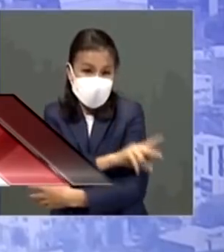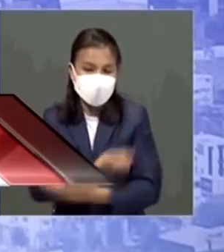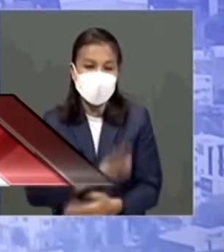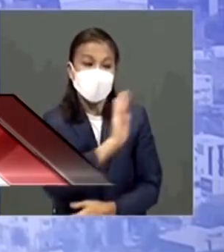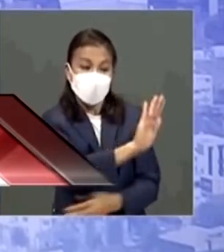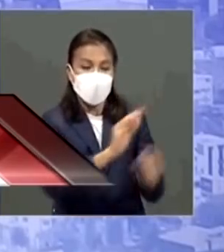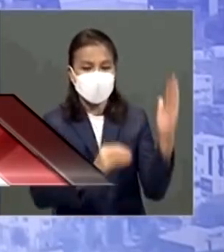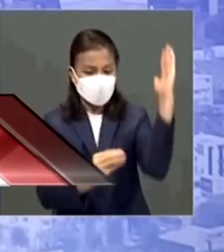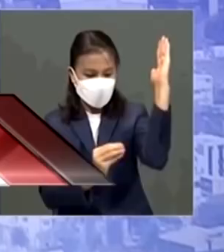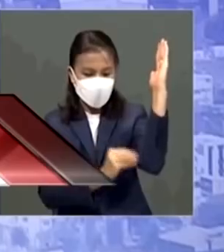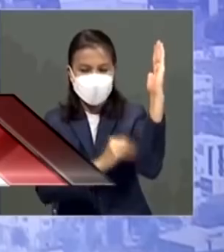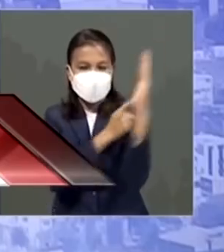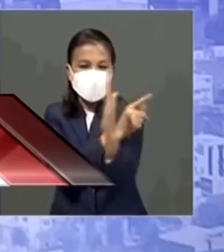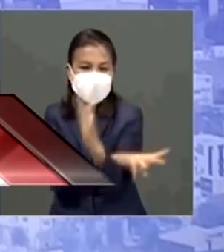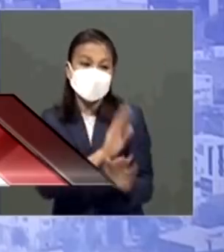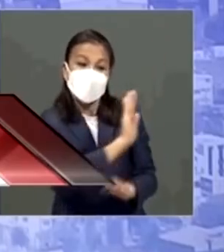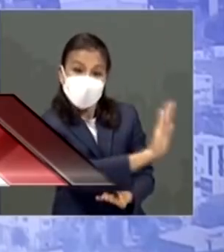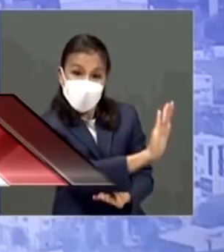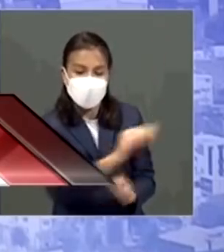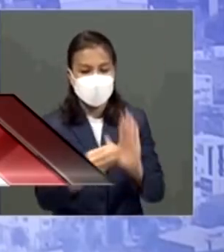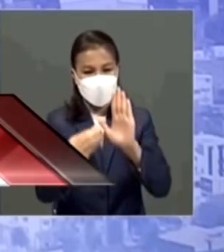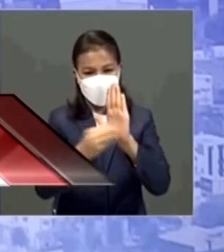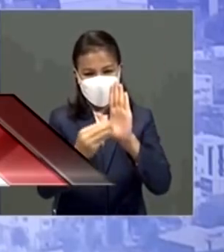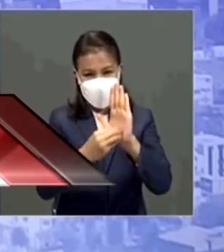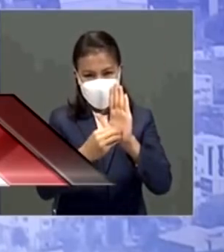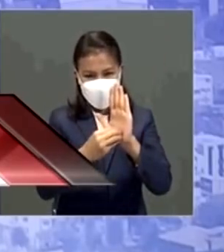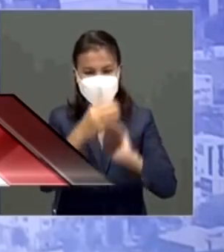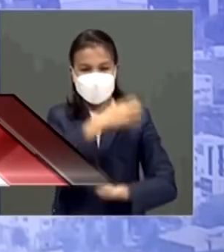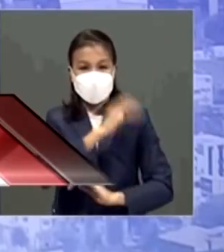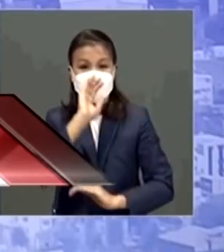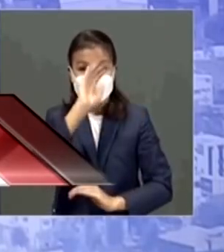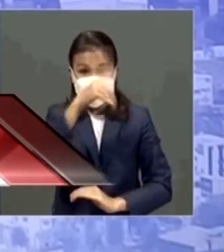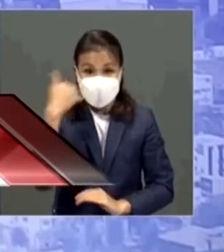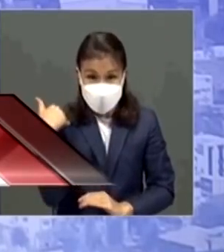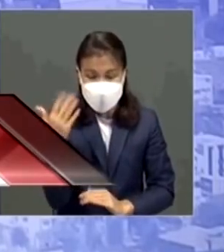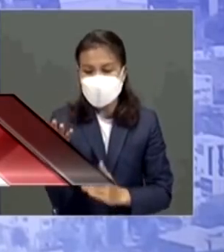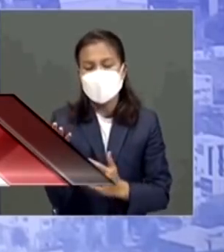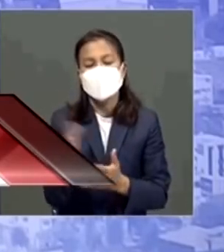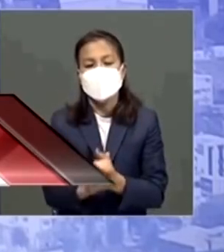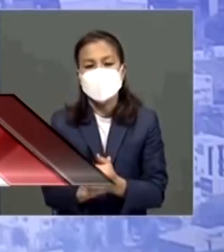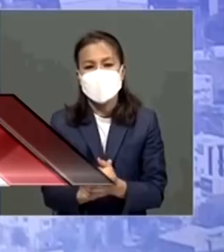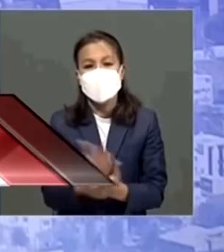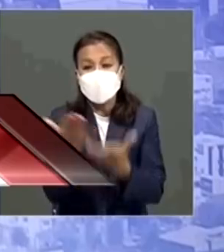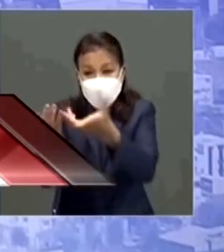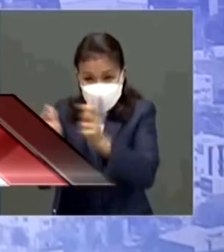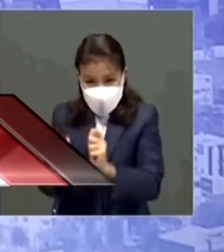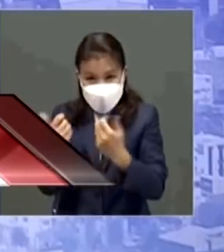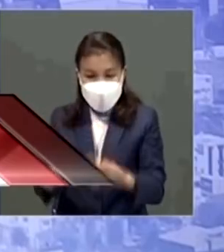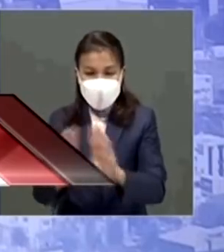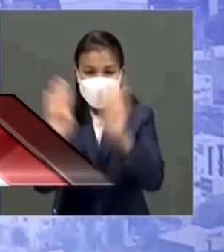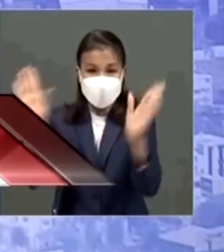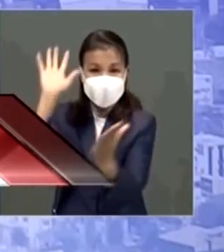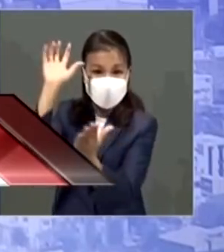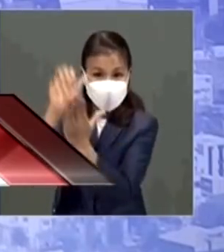อปเฉพาะของทางภูเก็ตนะครับทางกทม.ซึ่งพรุ่งนี้ก็ได้ขออนุญาตท่านนายกรัฐมนตรีแล้วในการที่จะได้เปิดการล